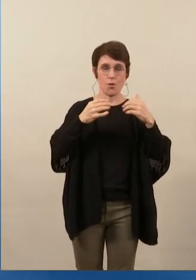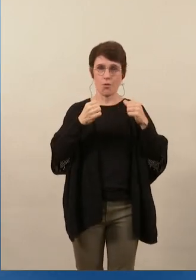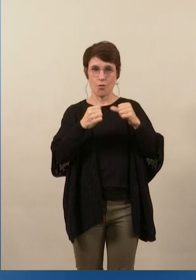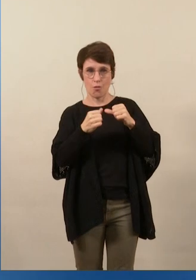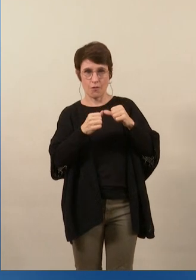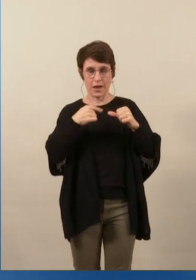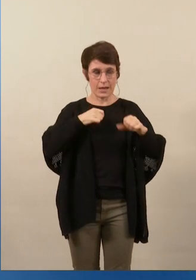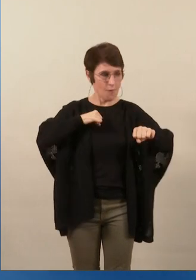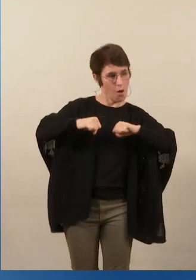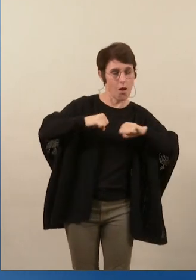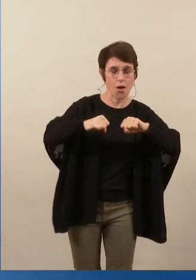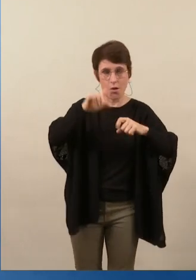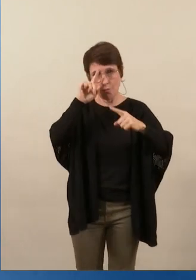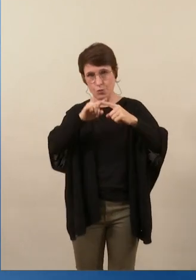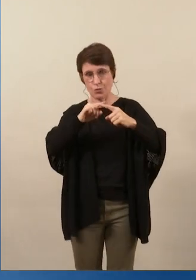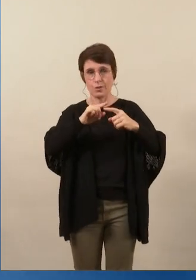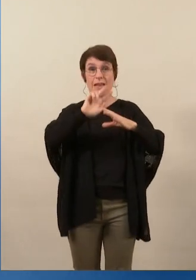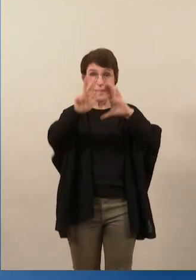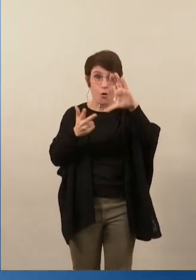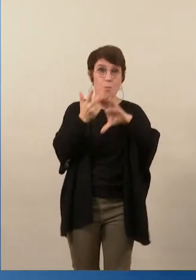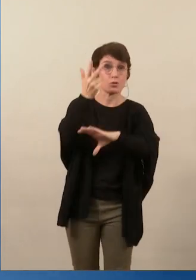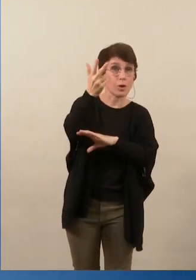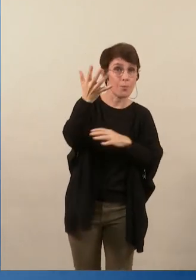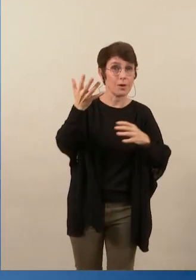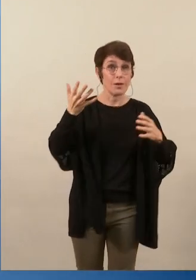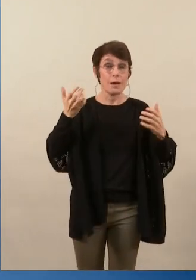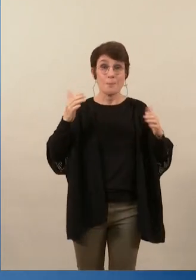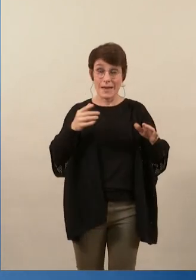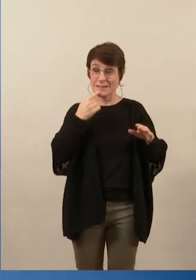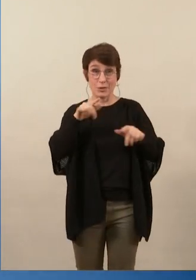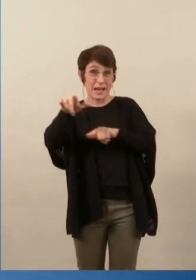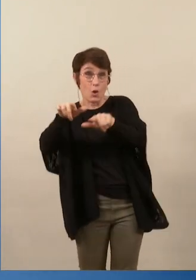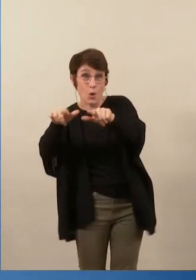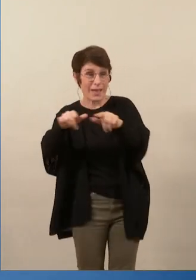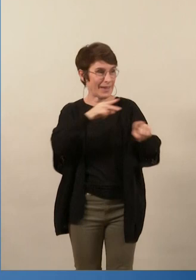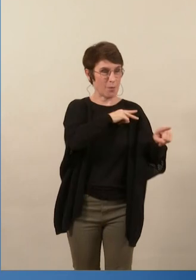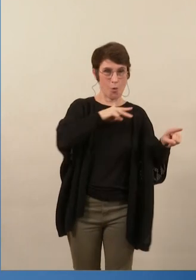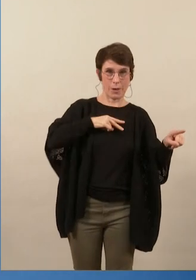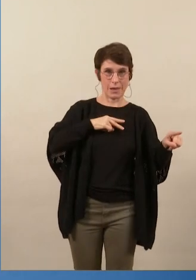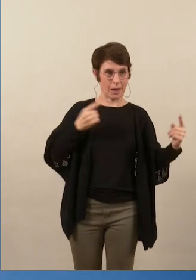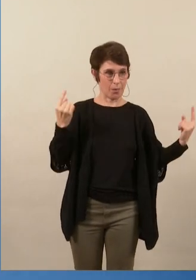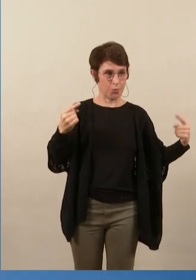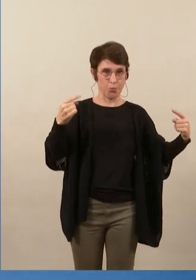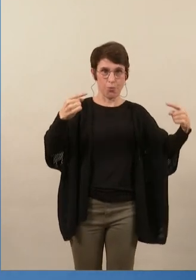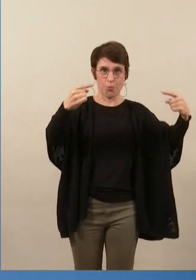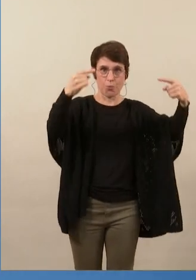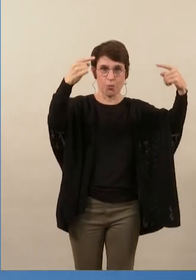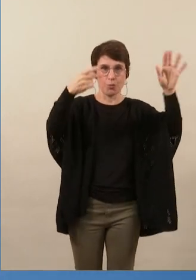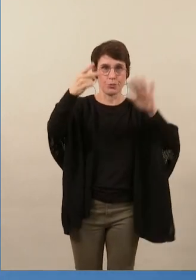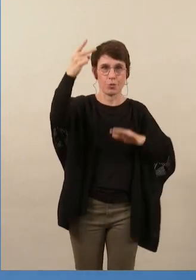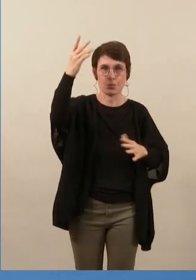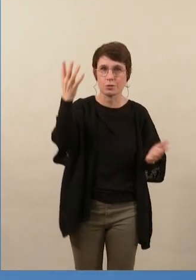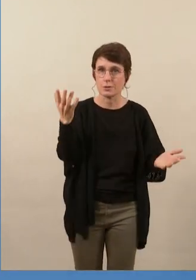développement durable comment ne pas opposer les locataires et les propriétaires des relations